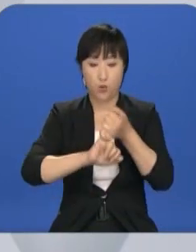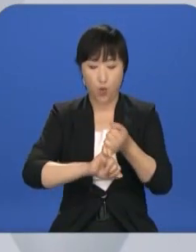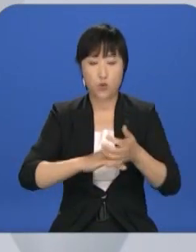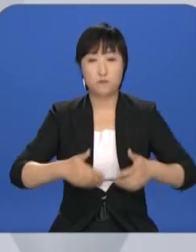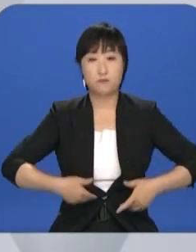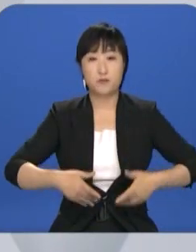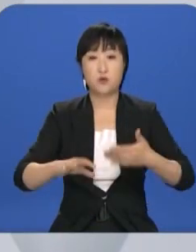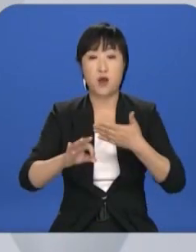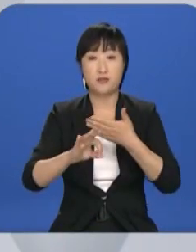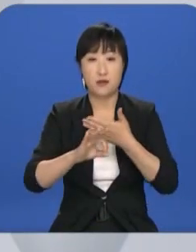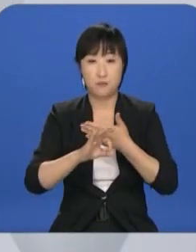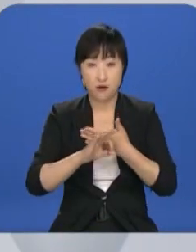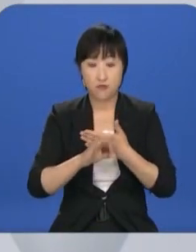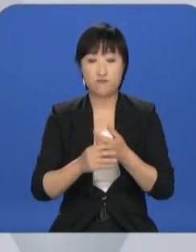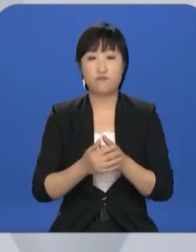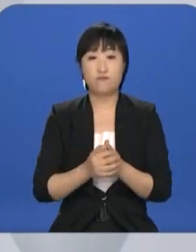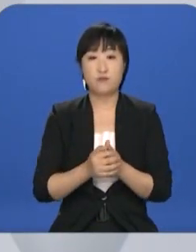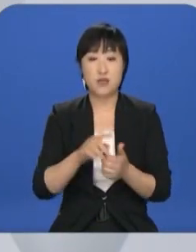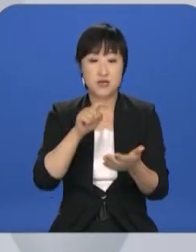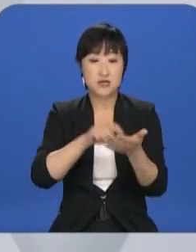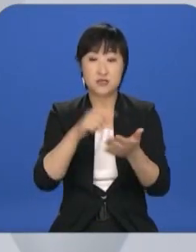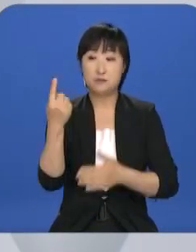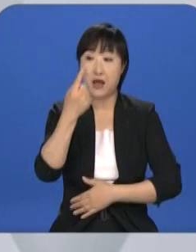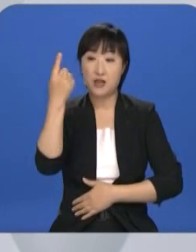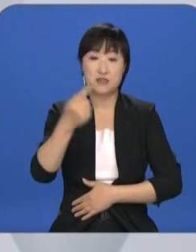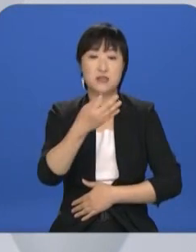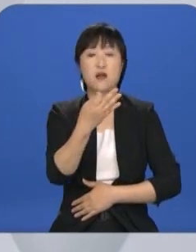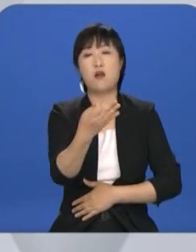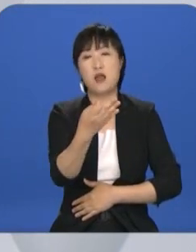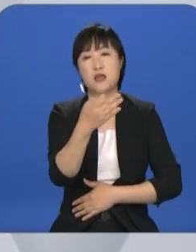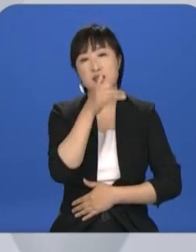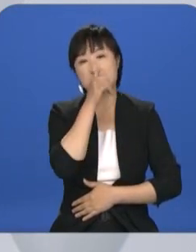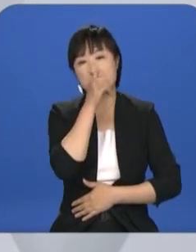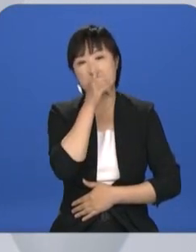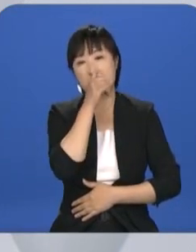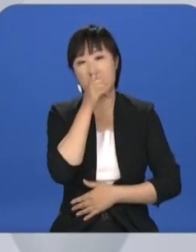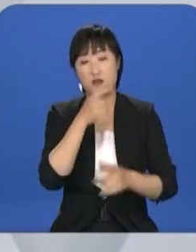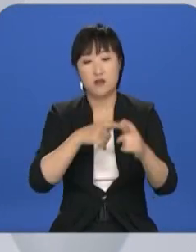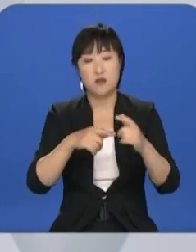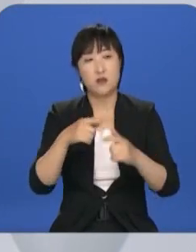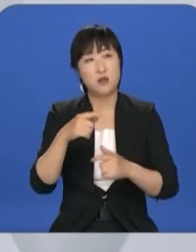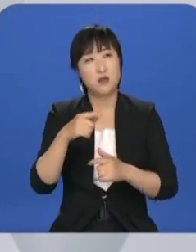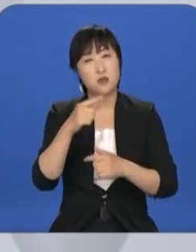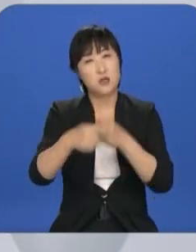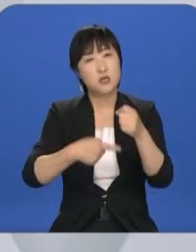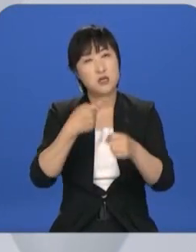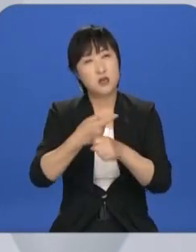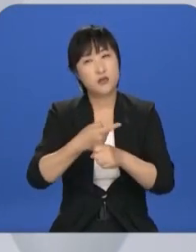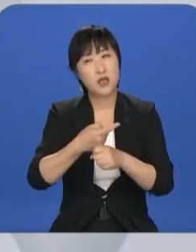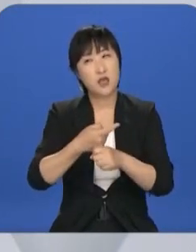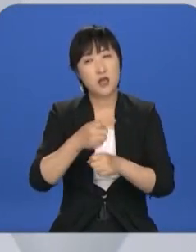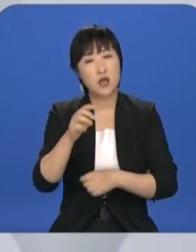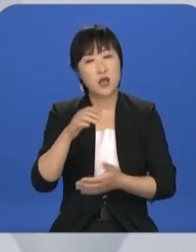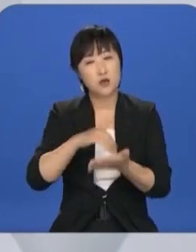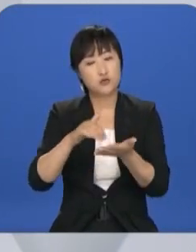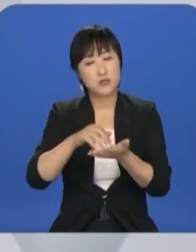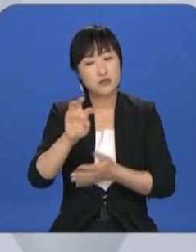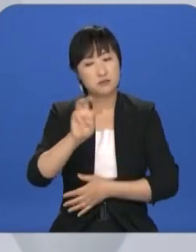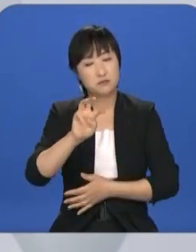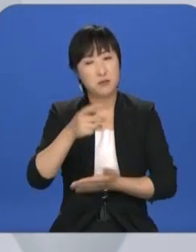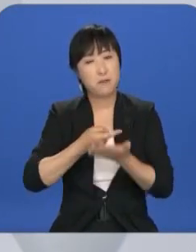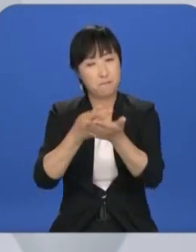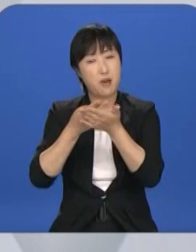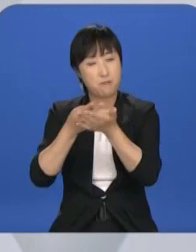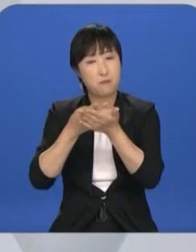꼭 필요하다면은 아까 말씀드린 대로 응급 헬기장이 14개가 있는데 연평균 한 30회 정도 헬기로